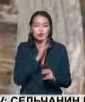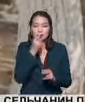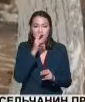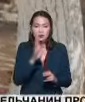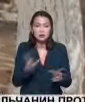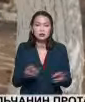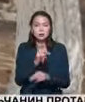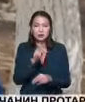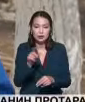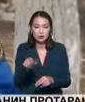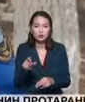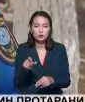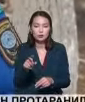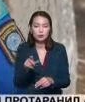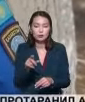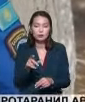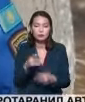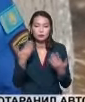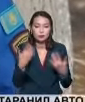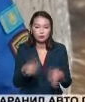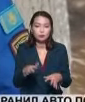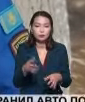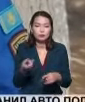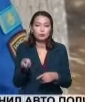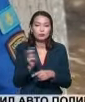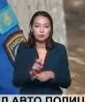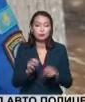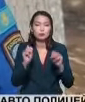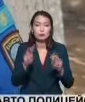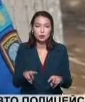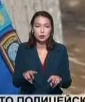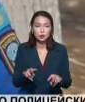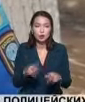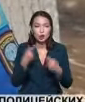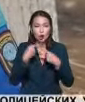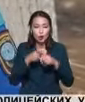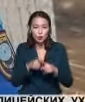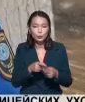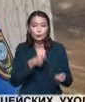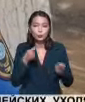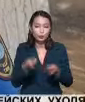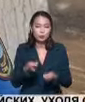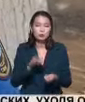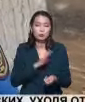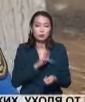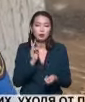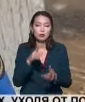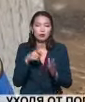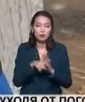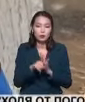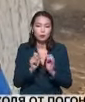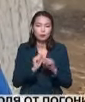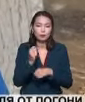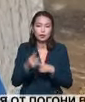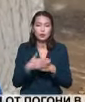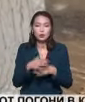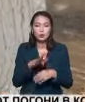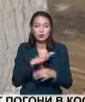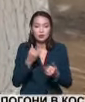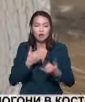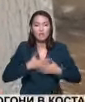Спасатели по месту вызова применили специальный инструмент, вскрыли квартиру. И в ванной комнате